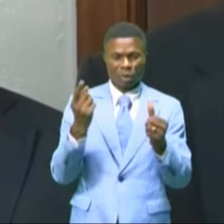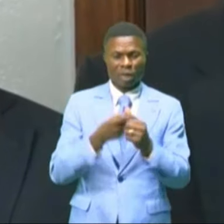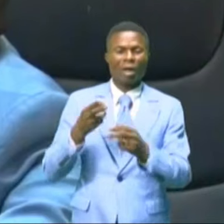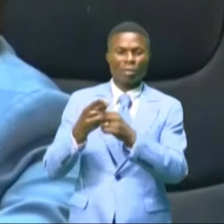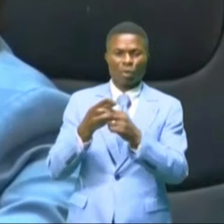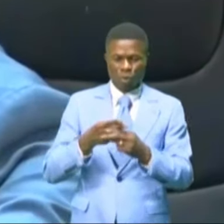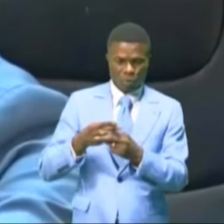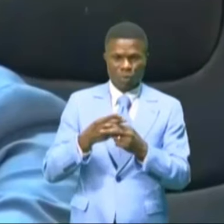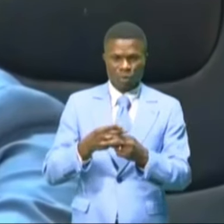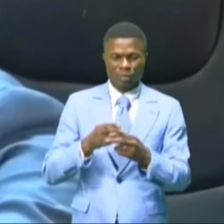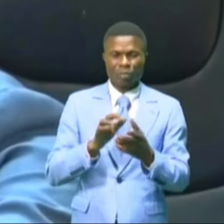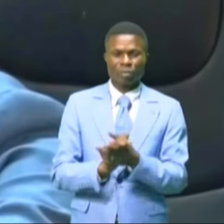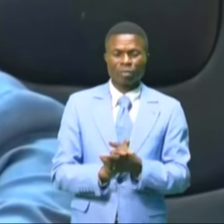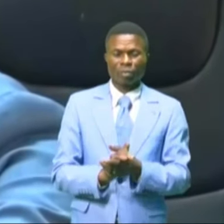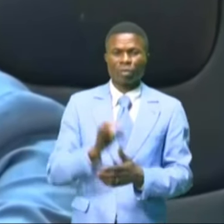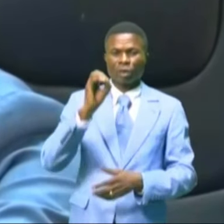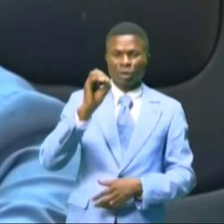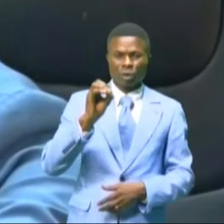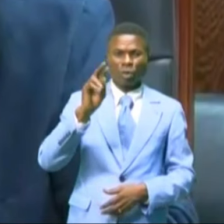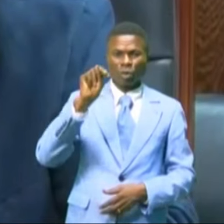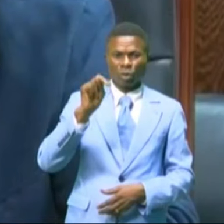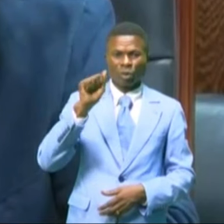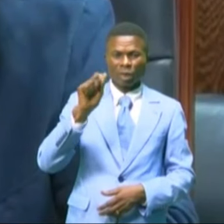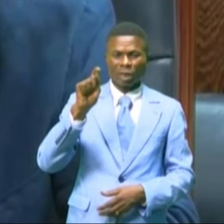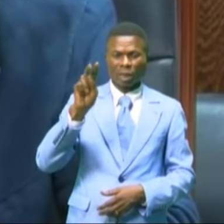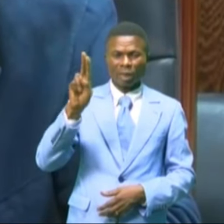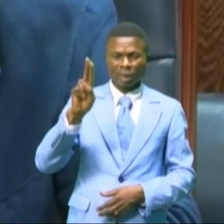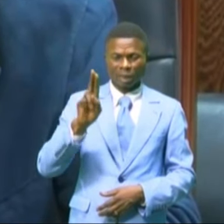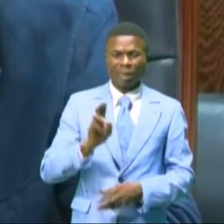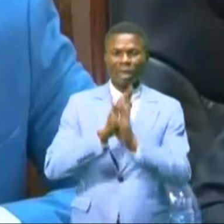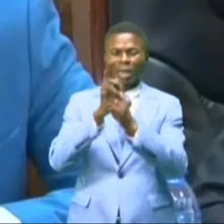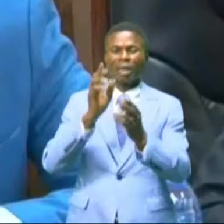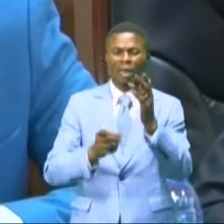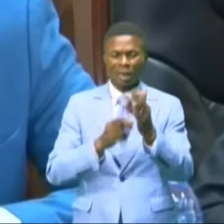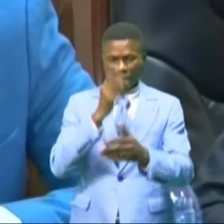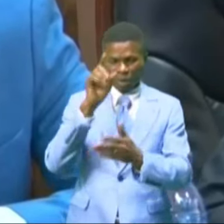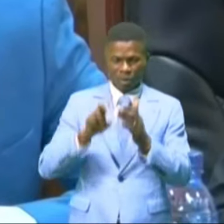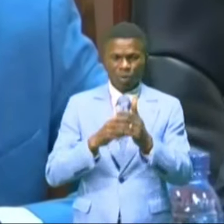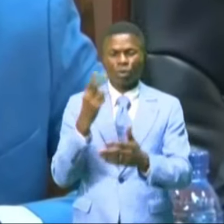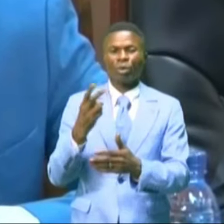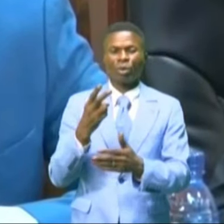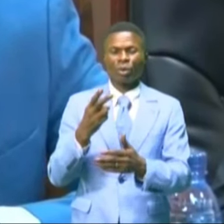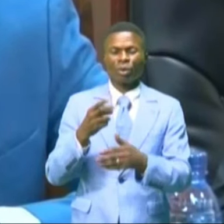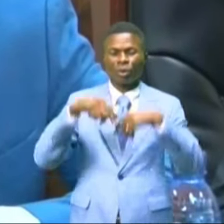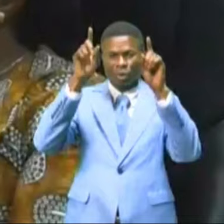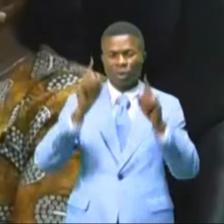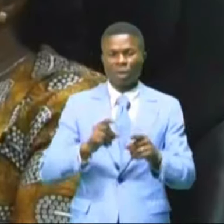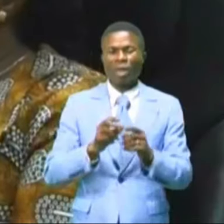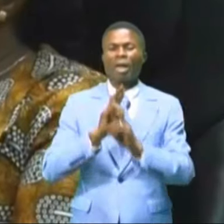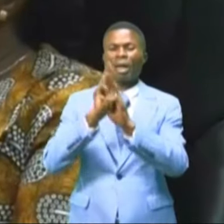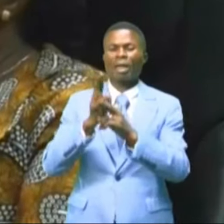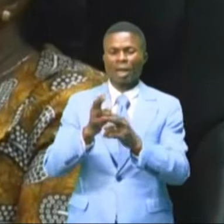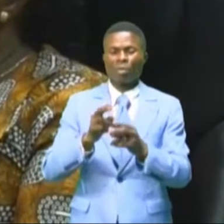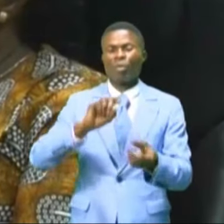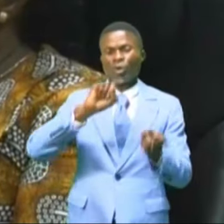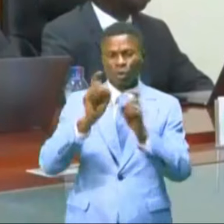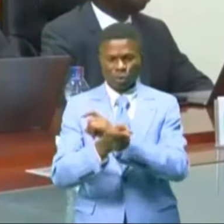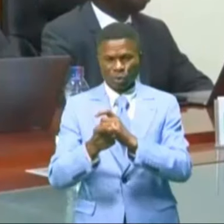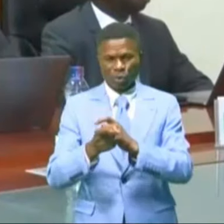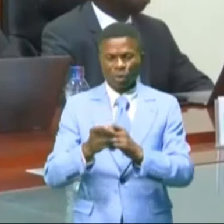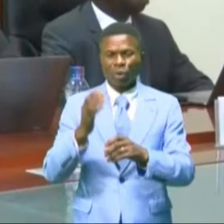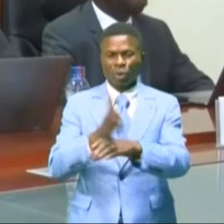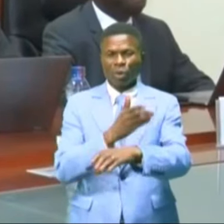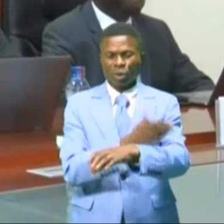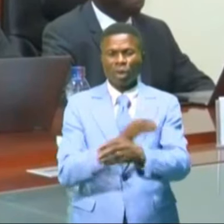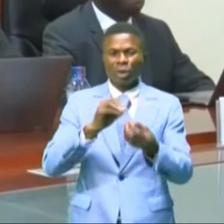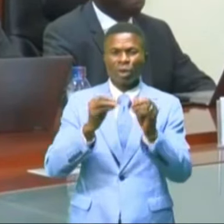sécurité. Côté ONATRA, il y a deux sortes de retombées. La redevance fixe qui s'est fait annuellement et la redevance variable. Elle marche en fonction du